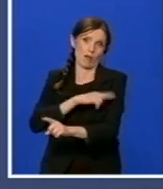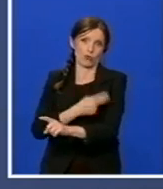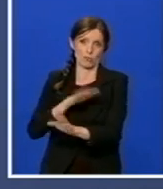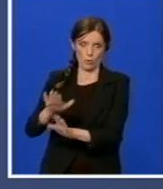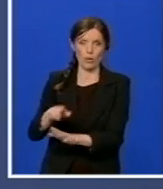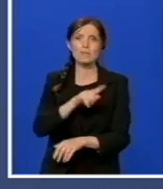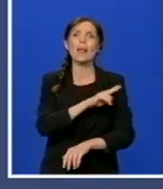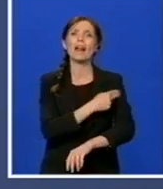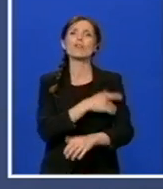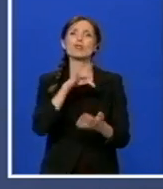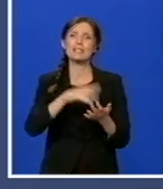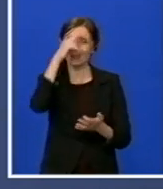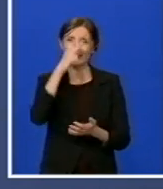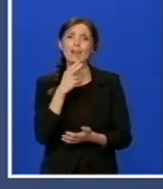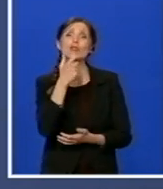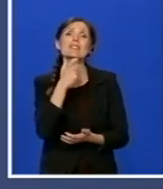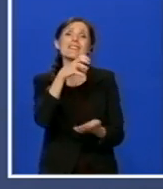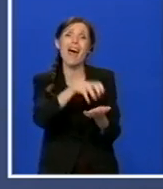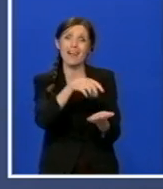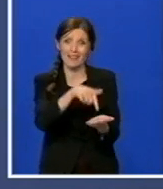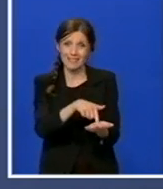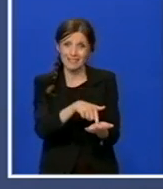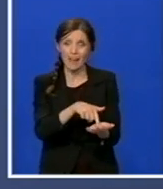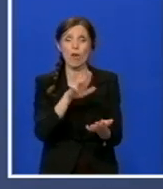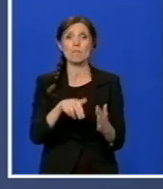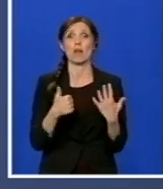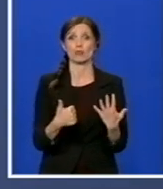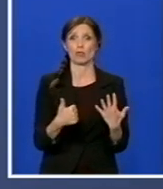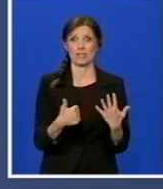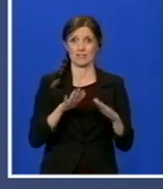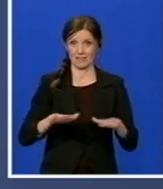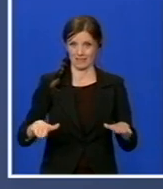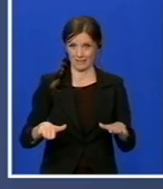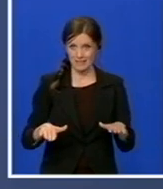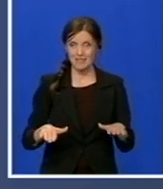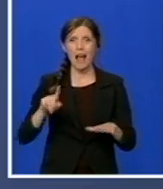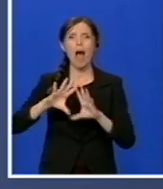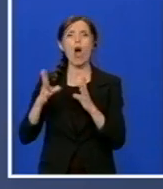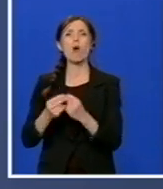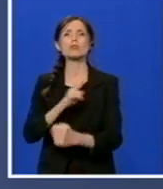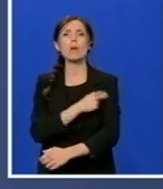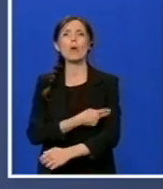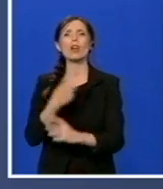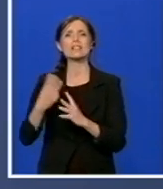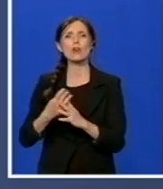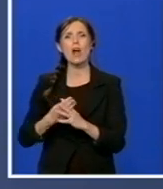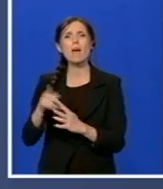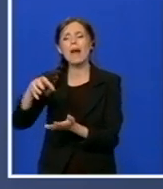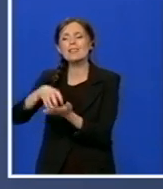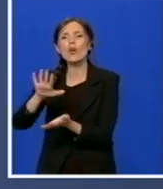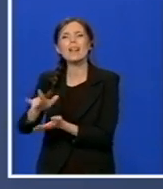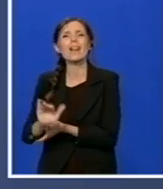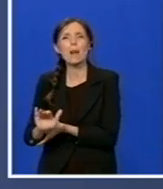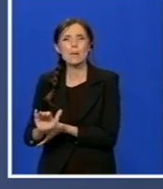centru Niš u starom delu hospitalizovano je 6 dece, a u opštoj bolnici Šabac na odeljenju pedijatrije